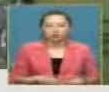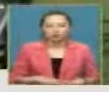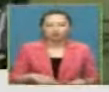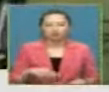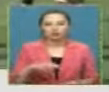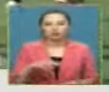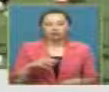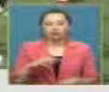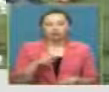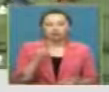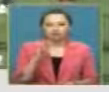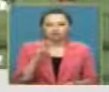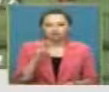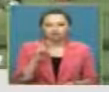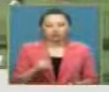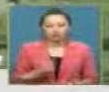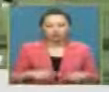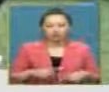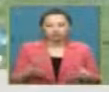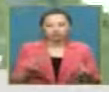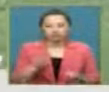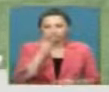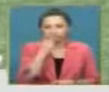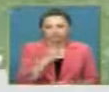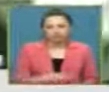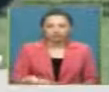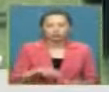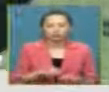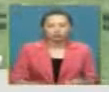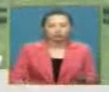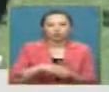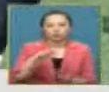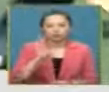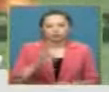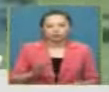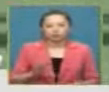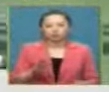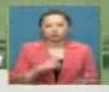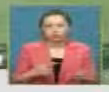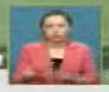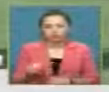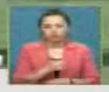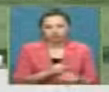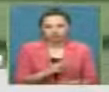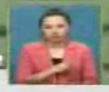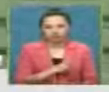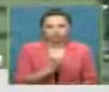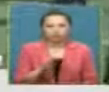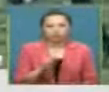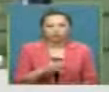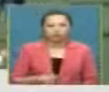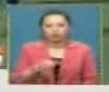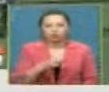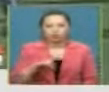қауымдастығының төрағасы Асқар Мырзахметтің қабылдауында болып, футболдың мәртебесін одан әрмен нығайту мәселелерін сөз етті. Айта кету керек,